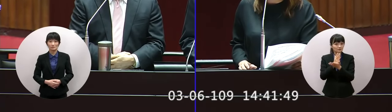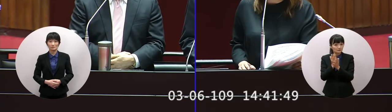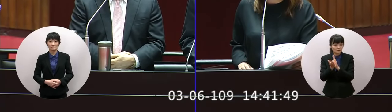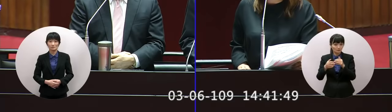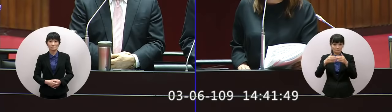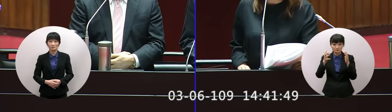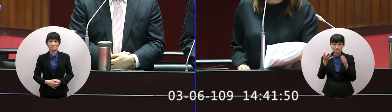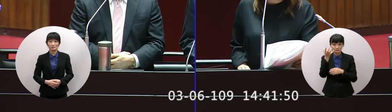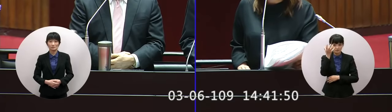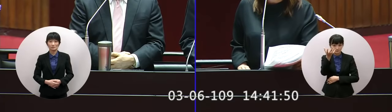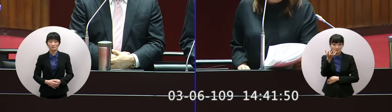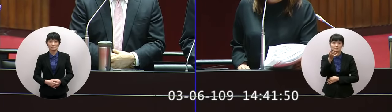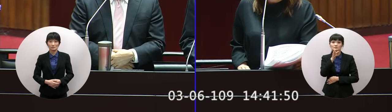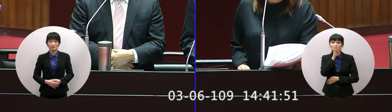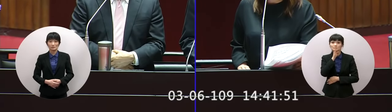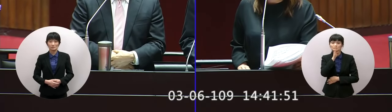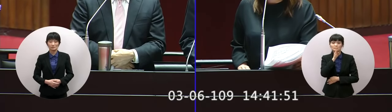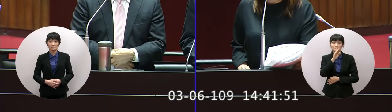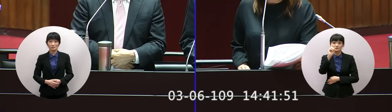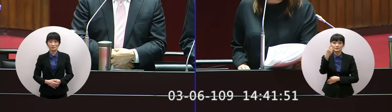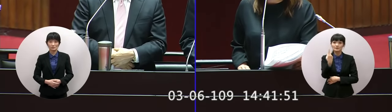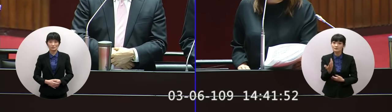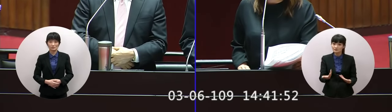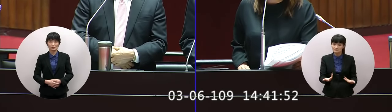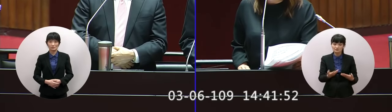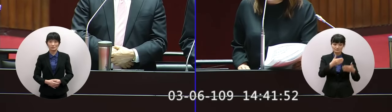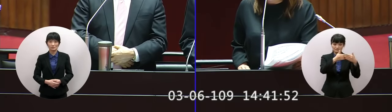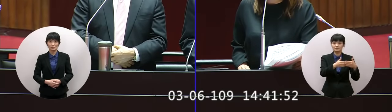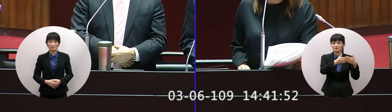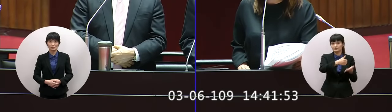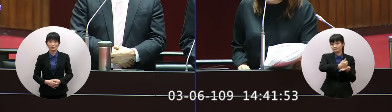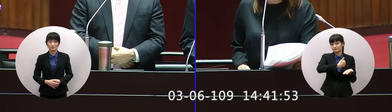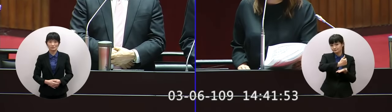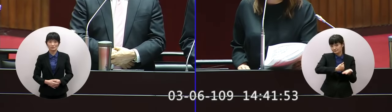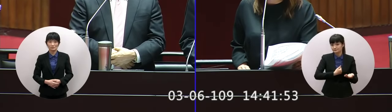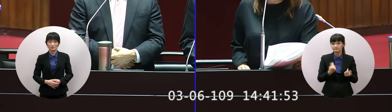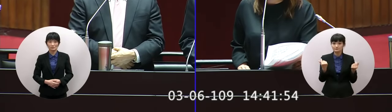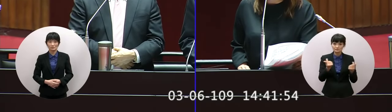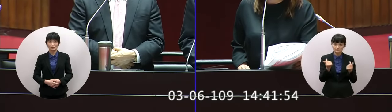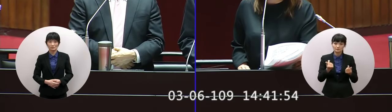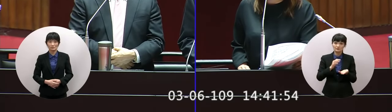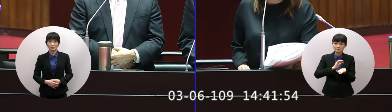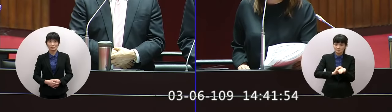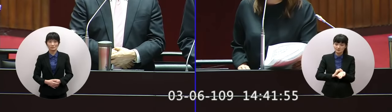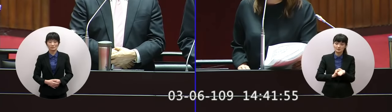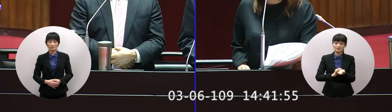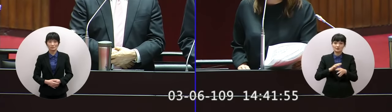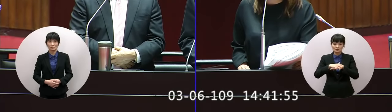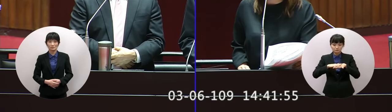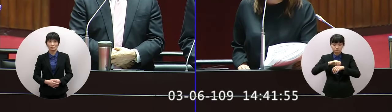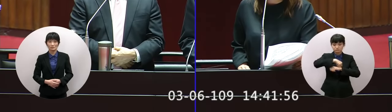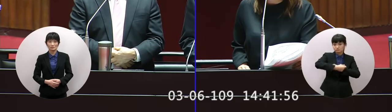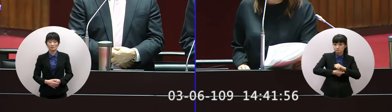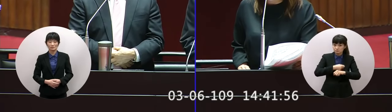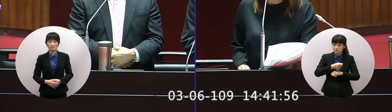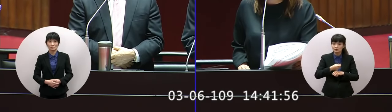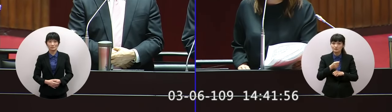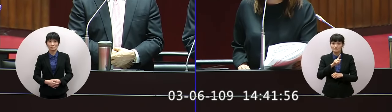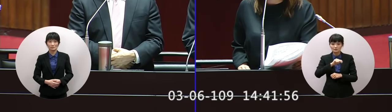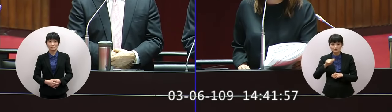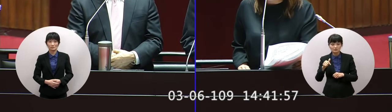进口来源也是大陆。所以光医疗的填塞料、纱布、绷带以及其他的类似品，